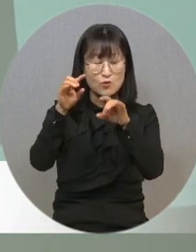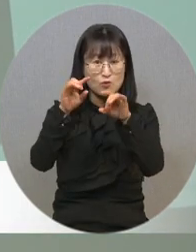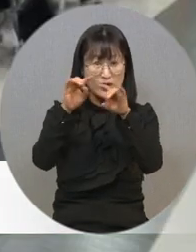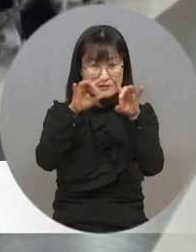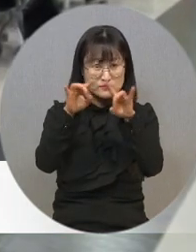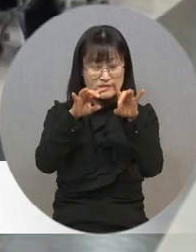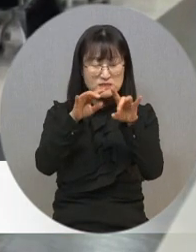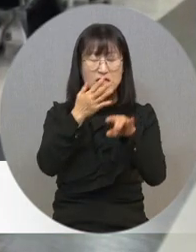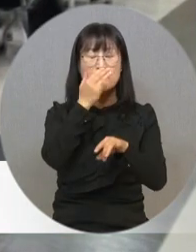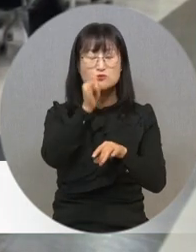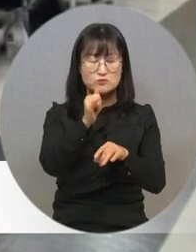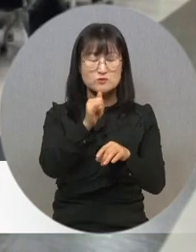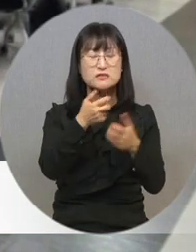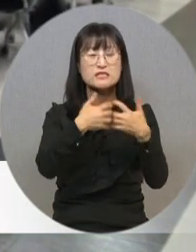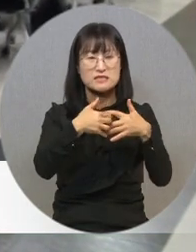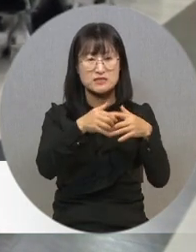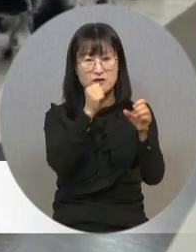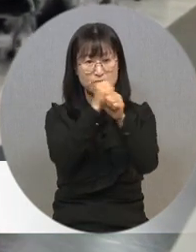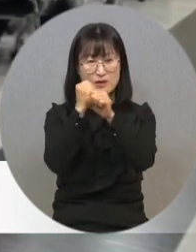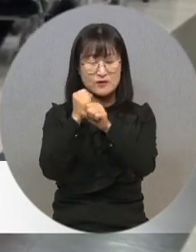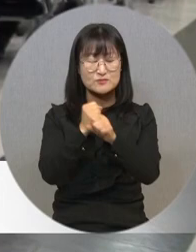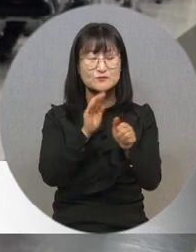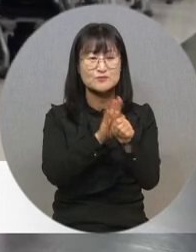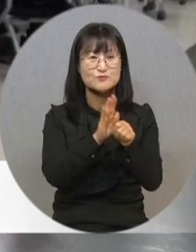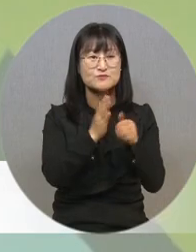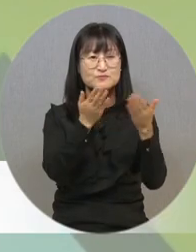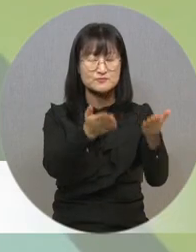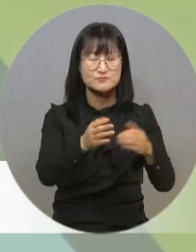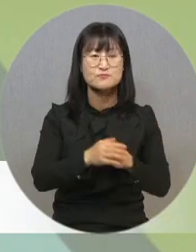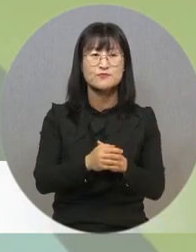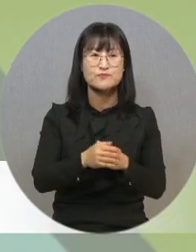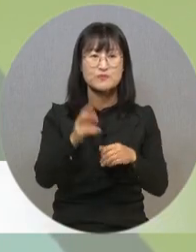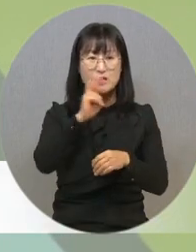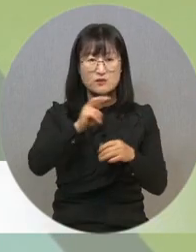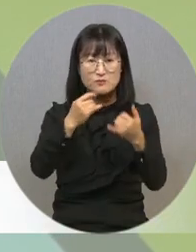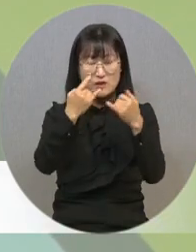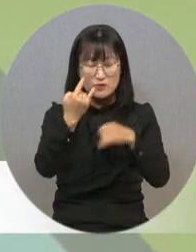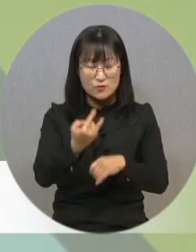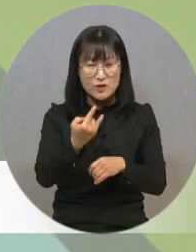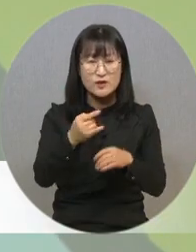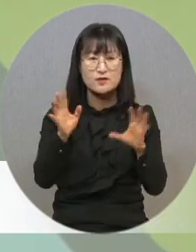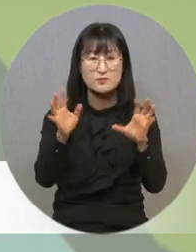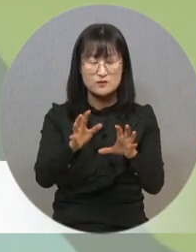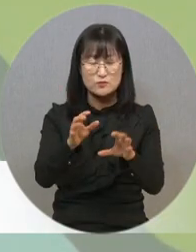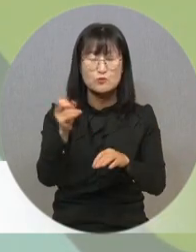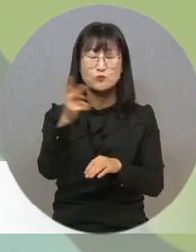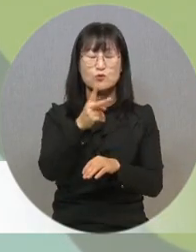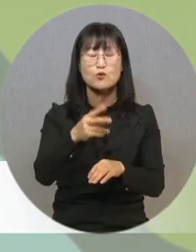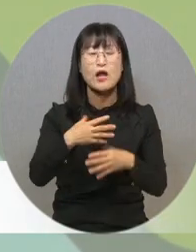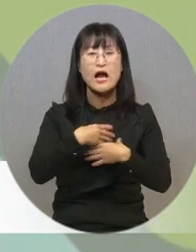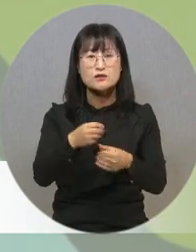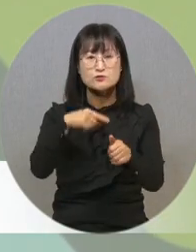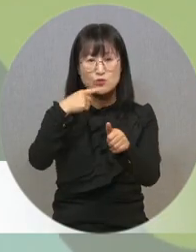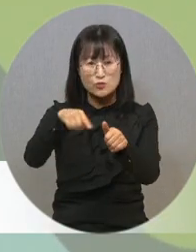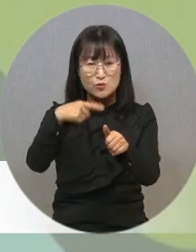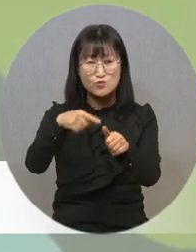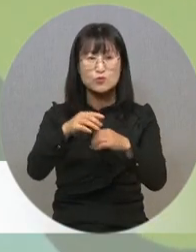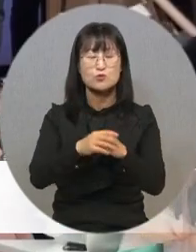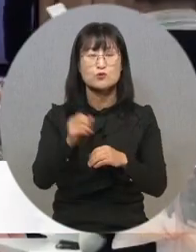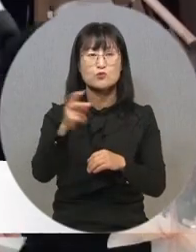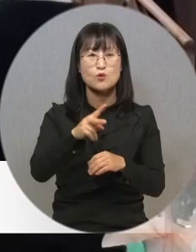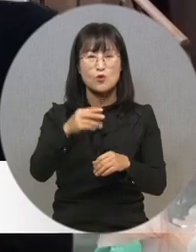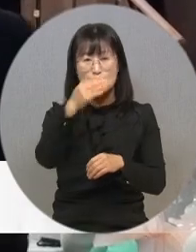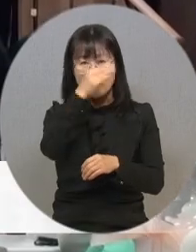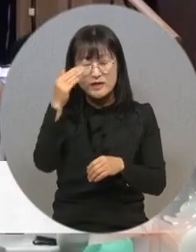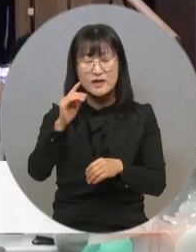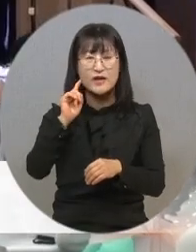쓰입니다 격없이 즐길 수 있는 음악회 환경 이해하기 쉬운 소방 안전 교육 연주가들의 대한 관람 예절